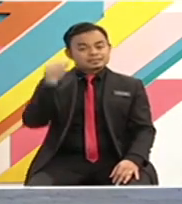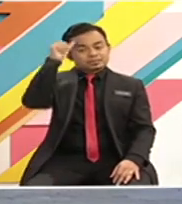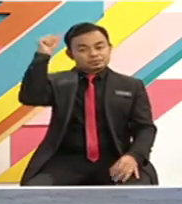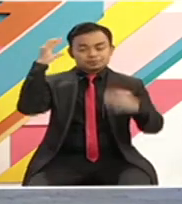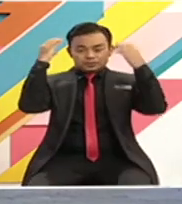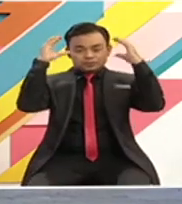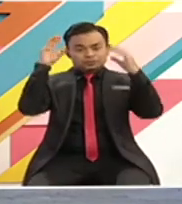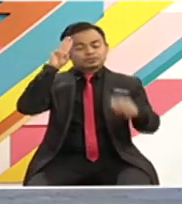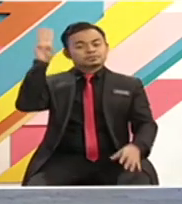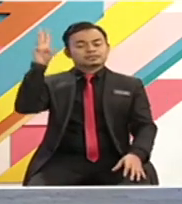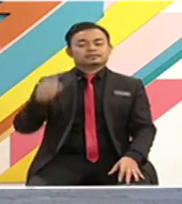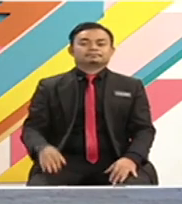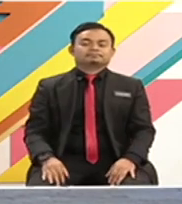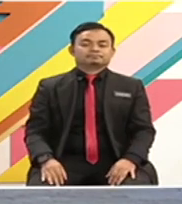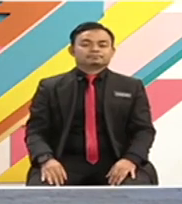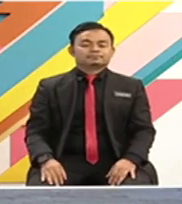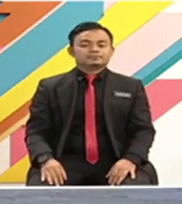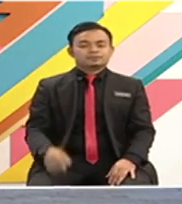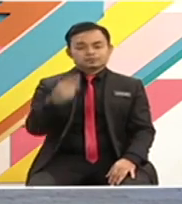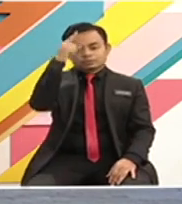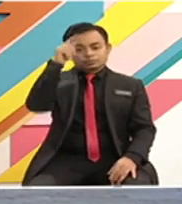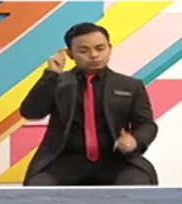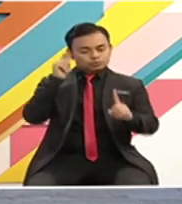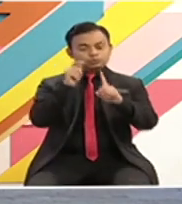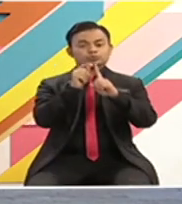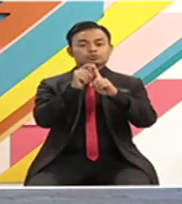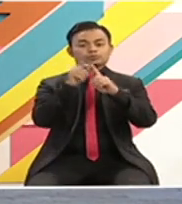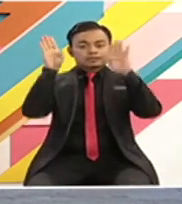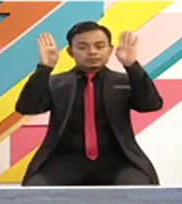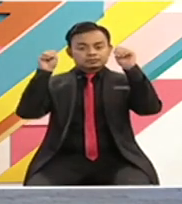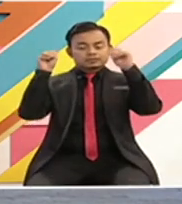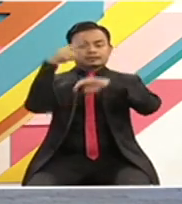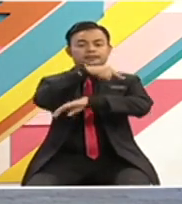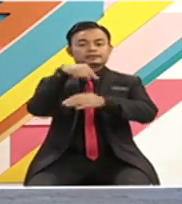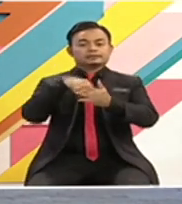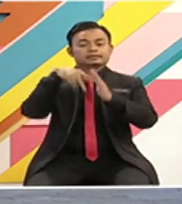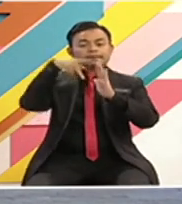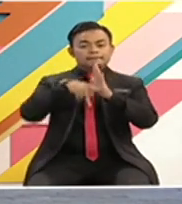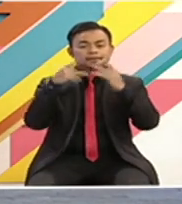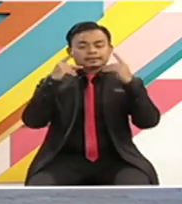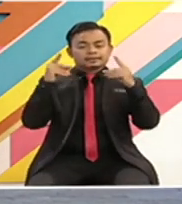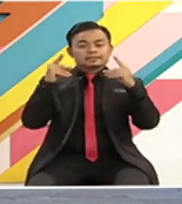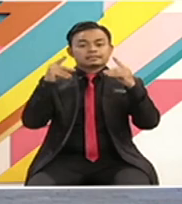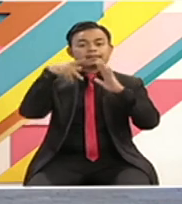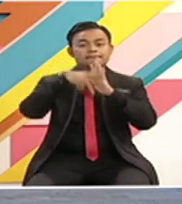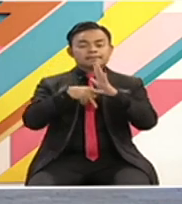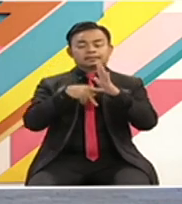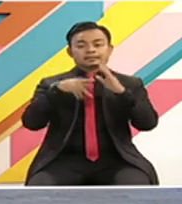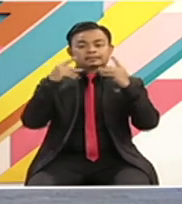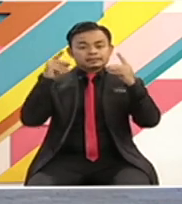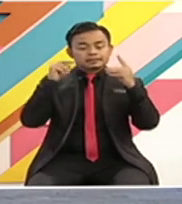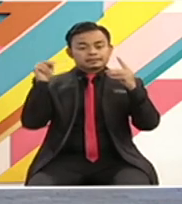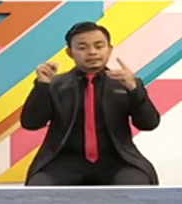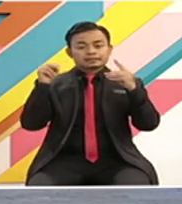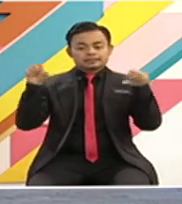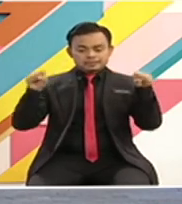Waalaikumussalam kece Gowa untuk tujuan kita pada hari ini pendidikan khas naikkan seni dijual country